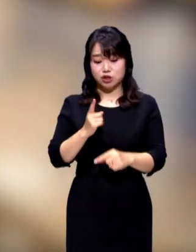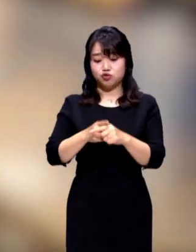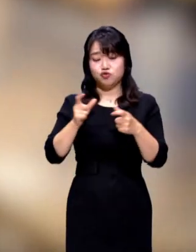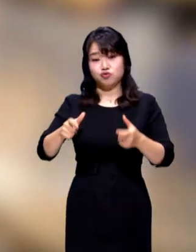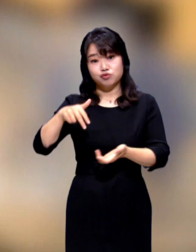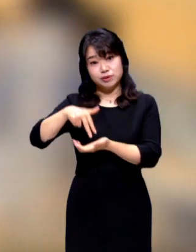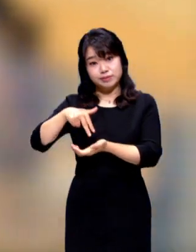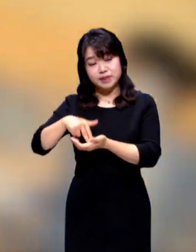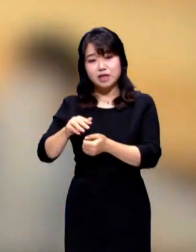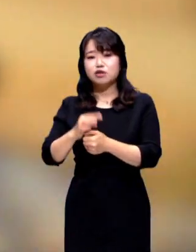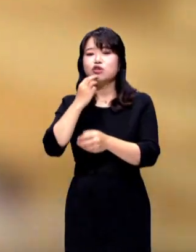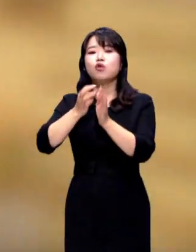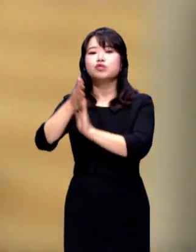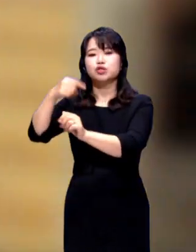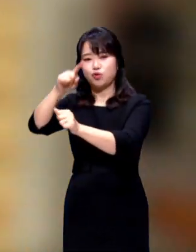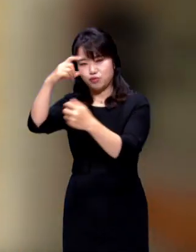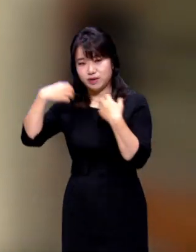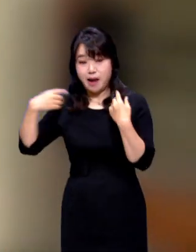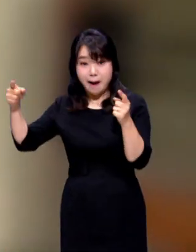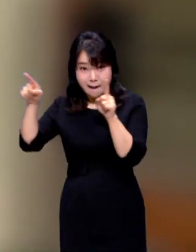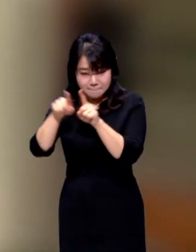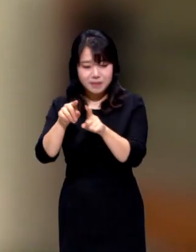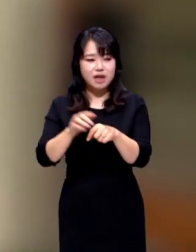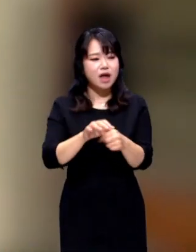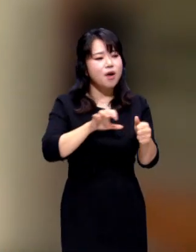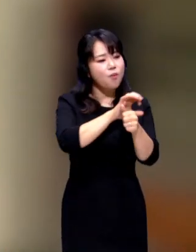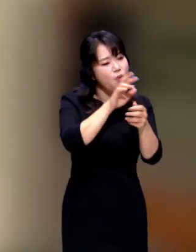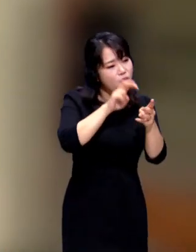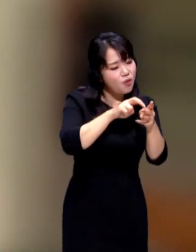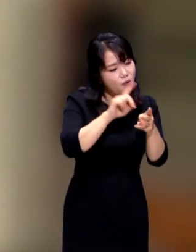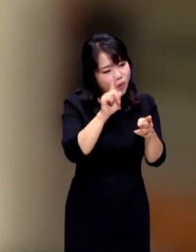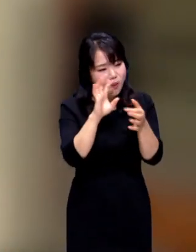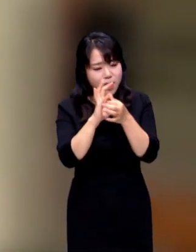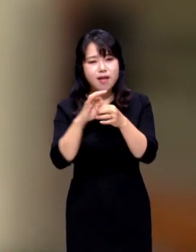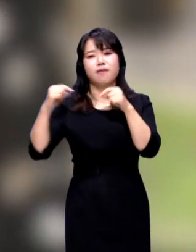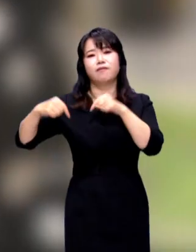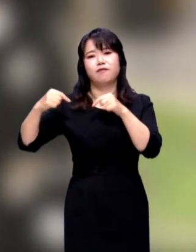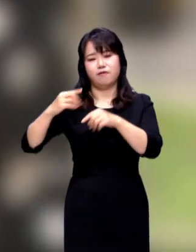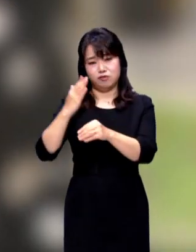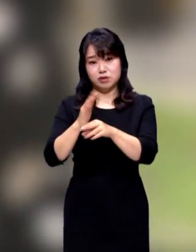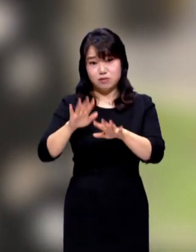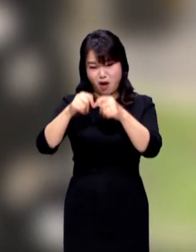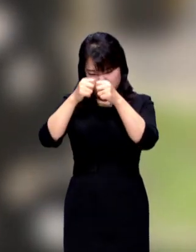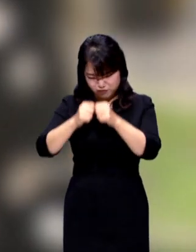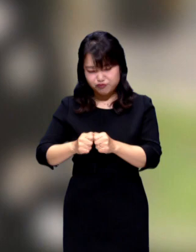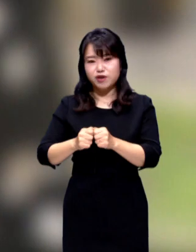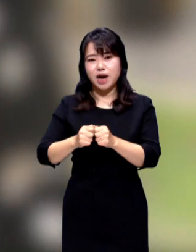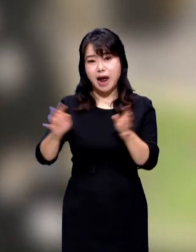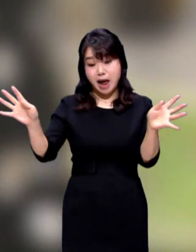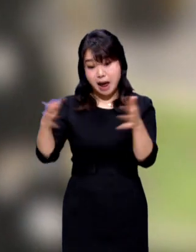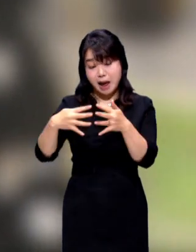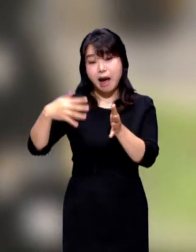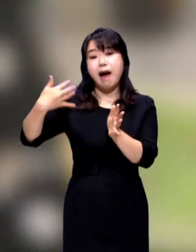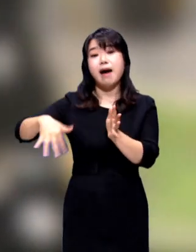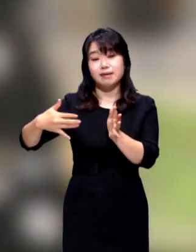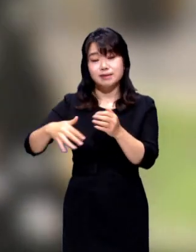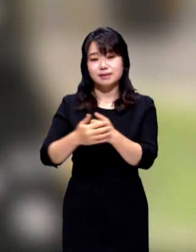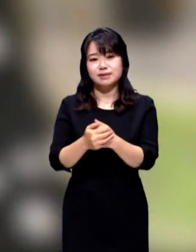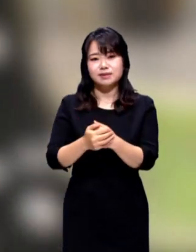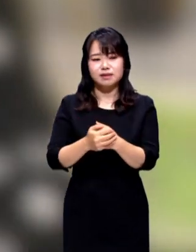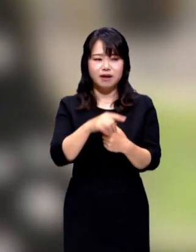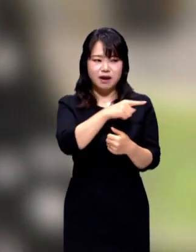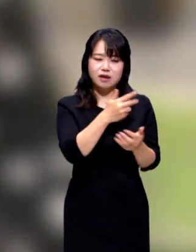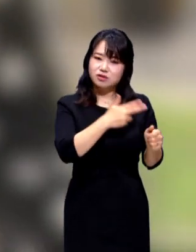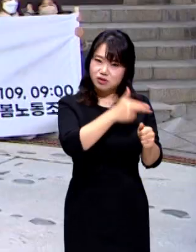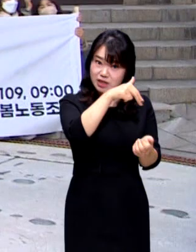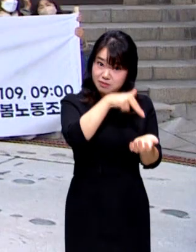현재 서울시 교육청과 학교한 돌봄센터 이관 문제를 협의 중입니다. 아직까지 구체적인 협의 사항이 나오고 있지 않아 고용 승계